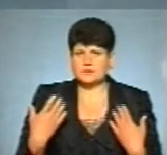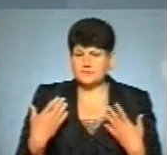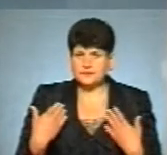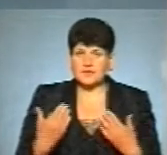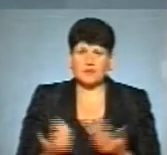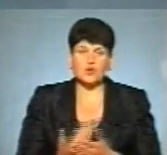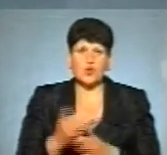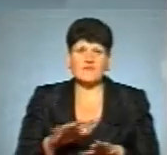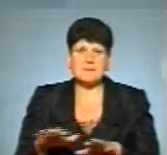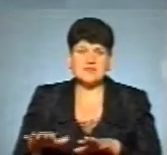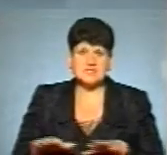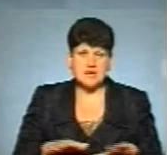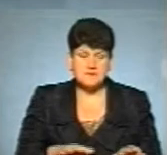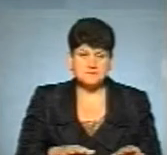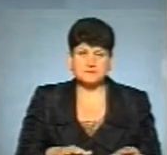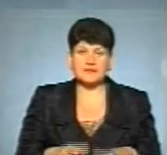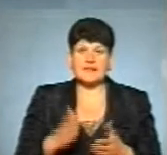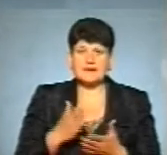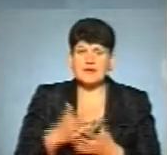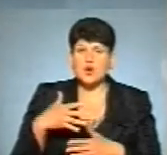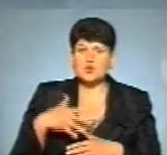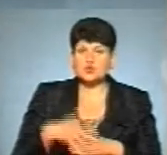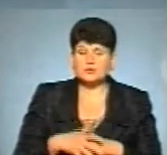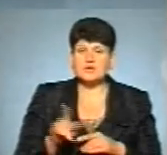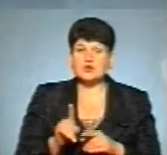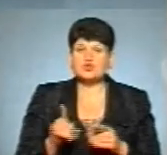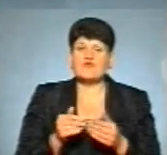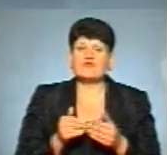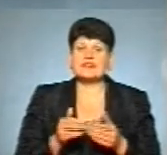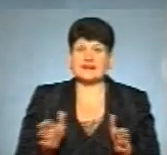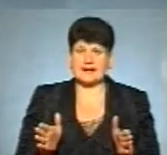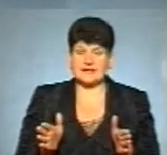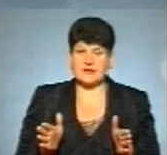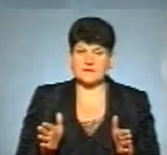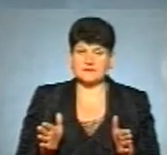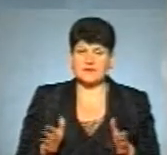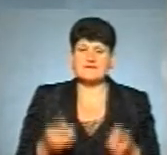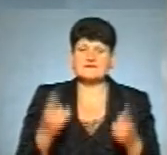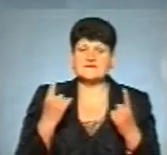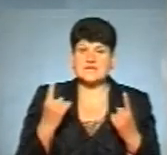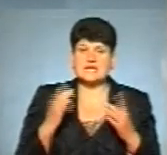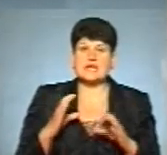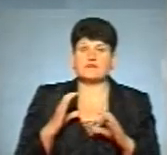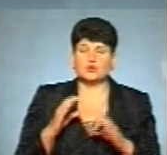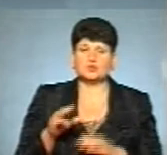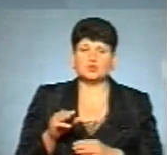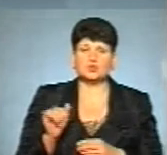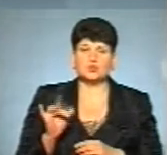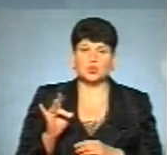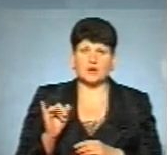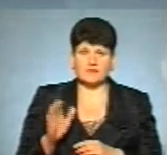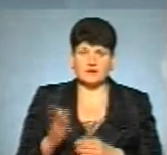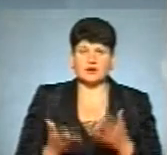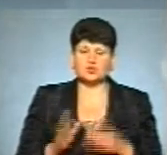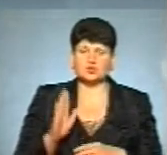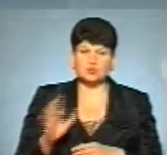нові місця. Є розуміння, що там відкриття великих автобусних турів, навіть якщо воно відбудеться